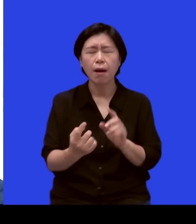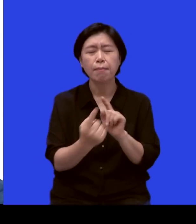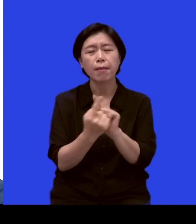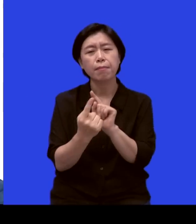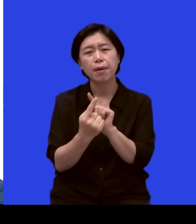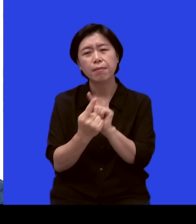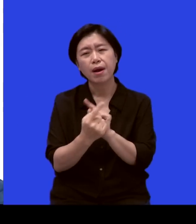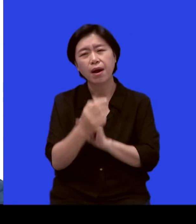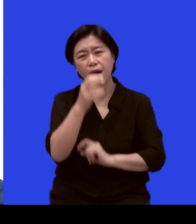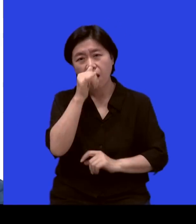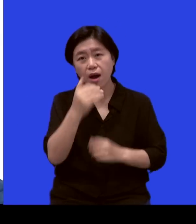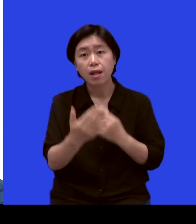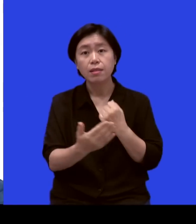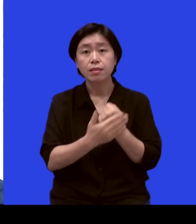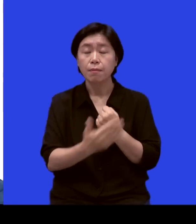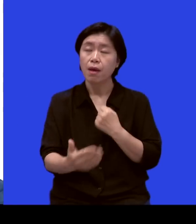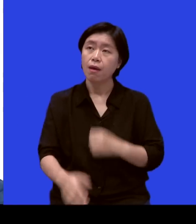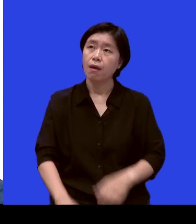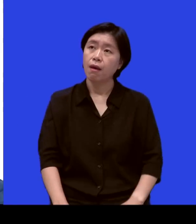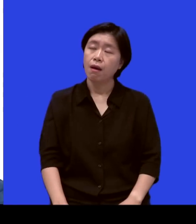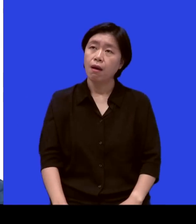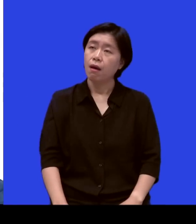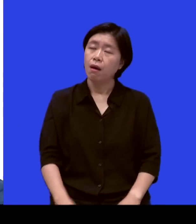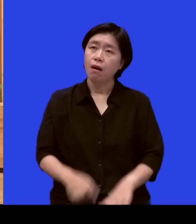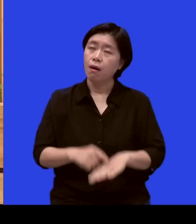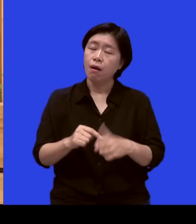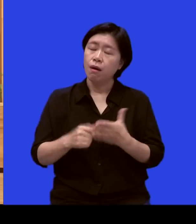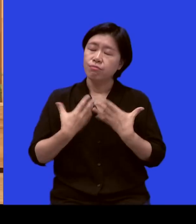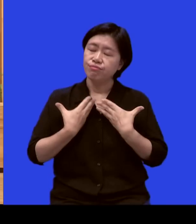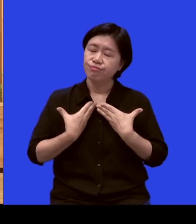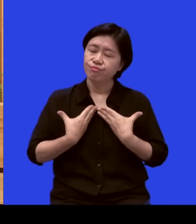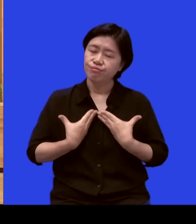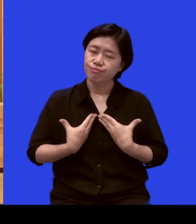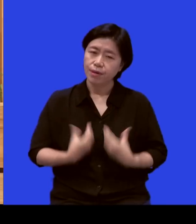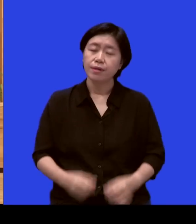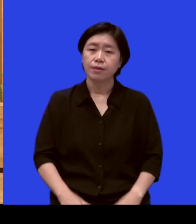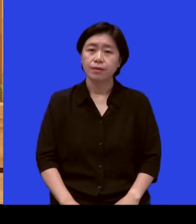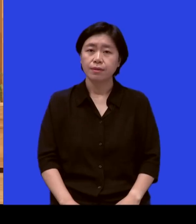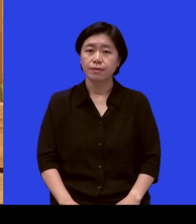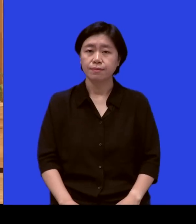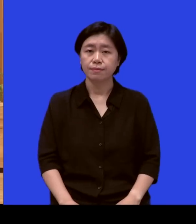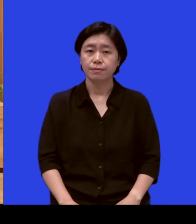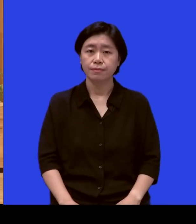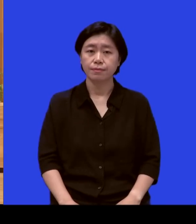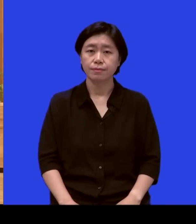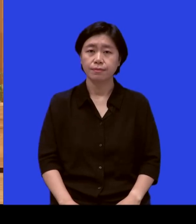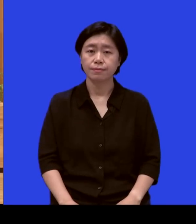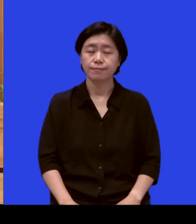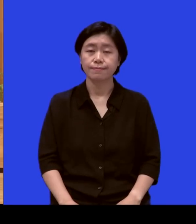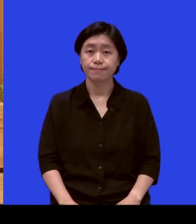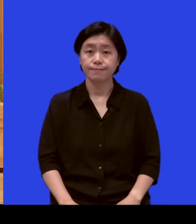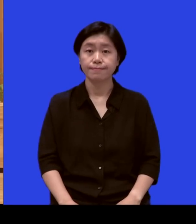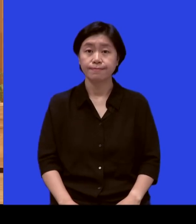사적으로 이런 경험도 하게 되니까 정말 마음의 상처가 엄청 컸어요. 왜냐면 나는 상상도 못했었기 때문에.